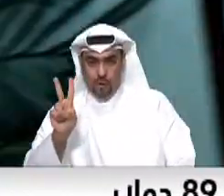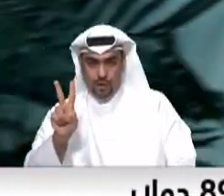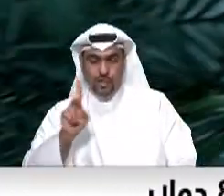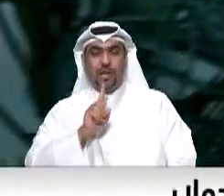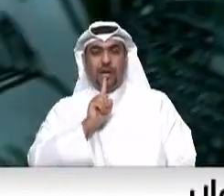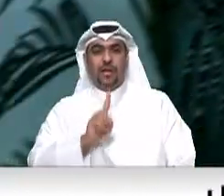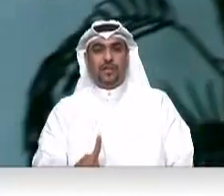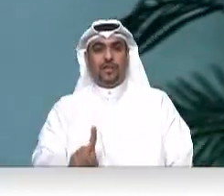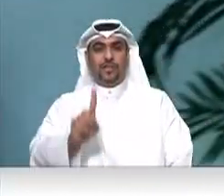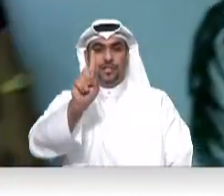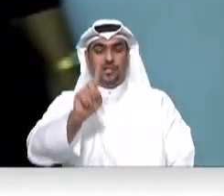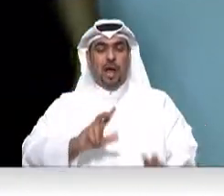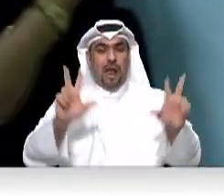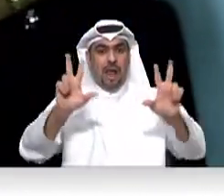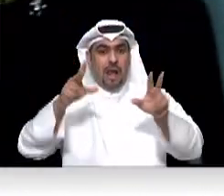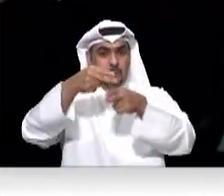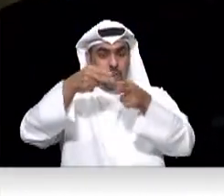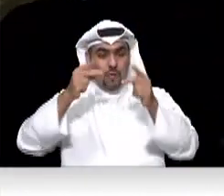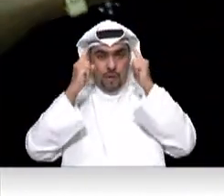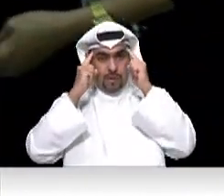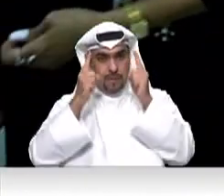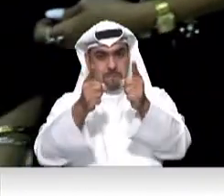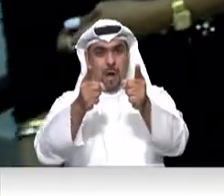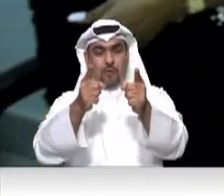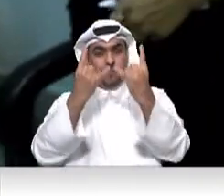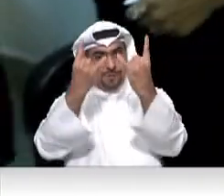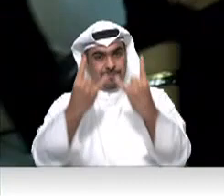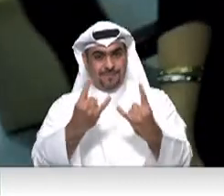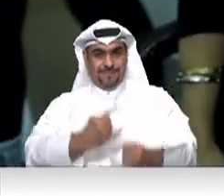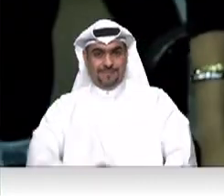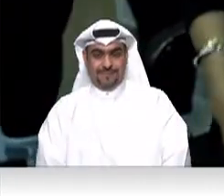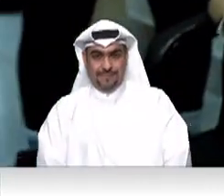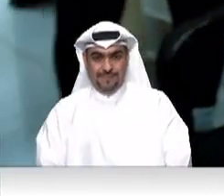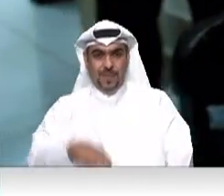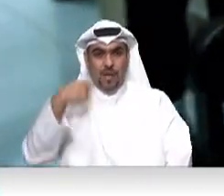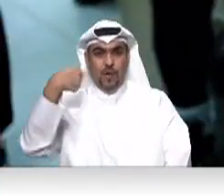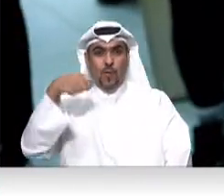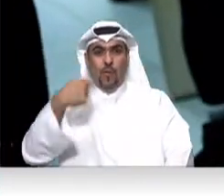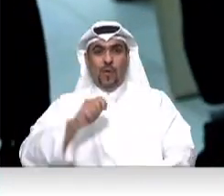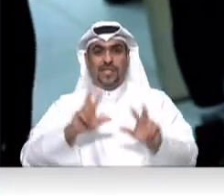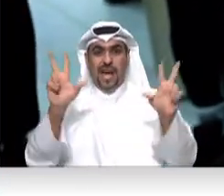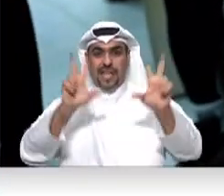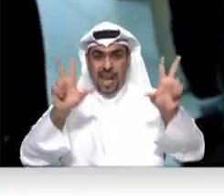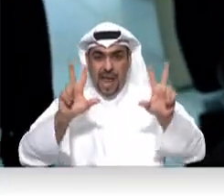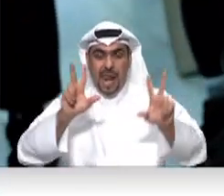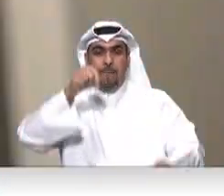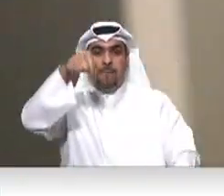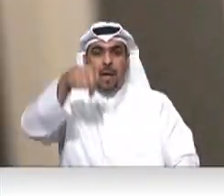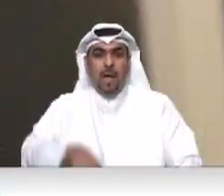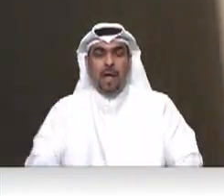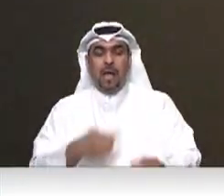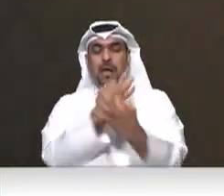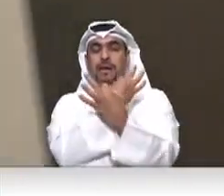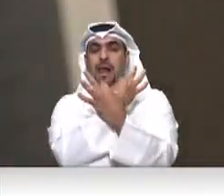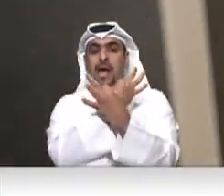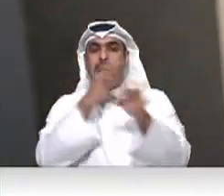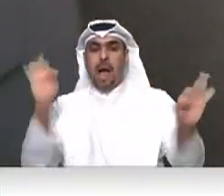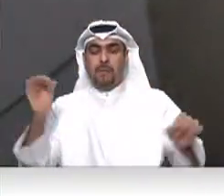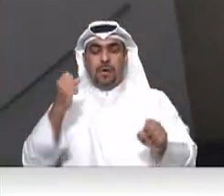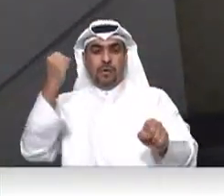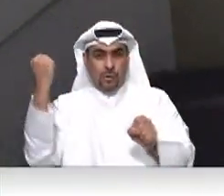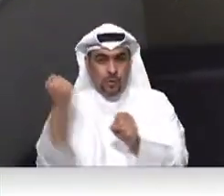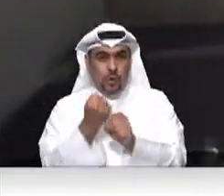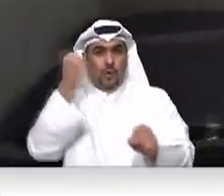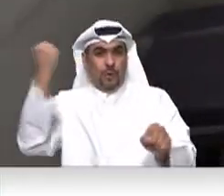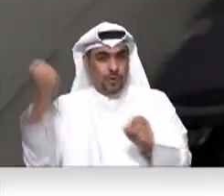تليق بعراق الاعلام الكويتي واحترافيته وزاره الاعلام بكل قطاعاتها وكوادرها تضاعف